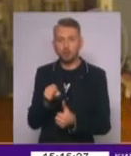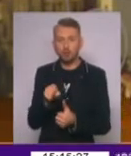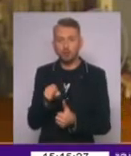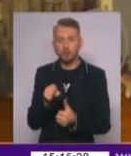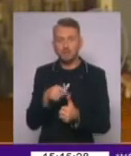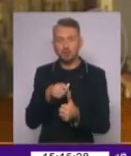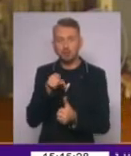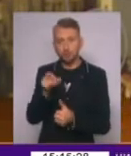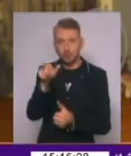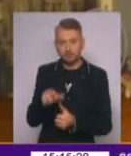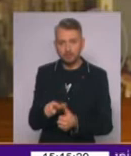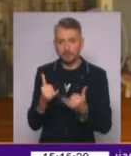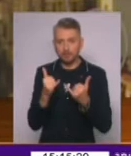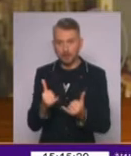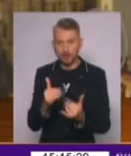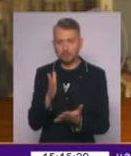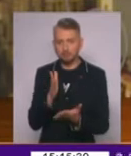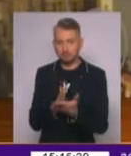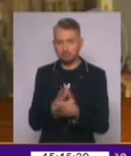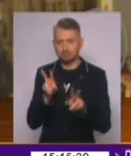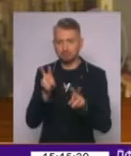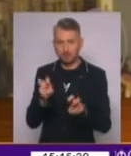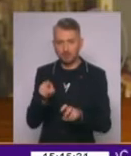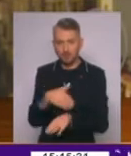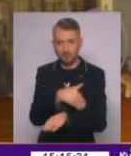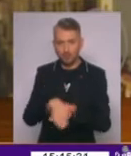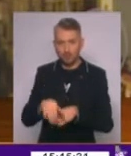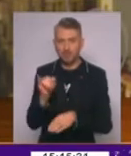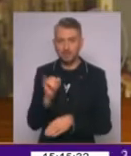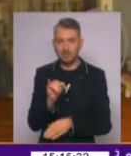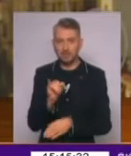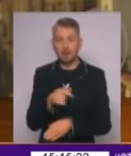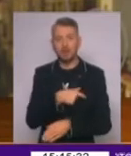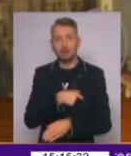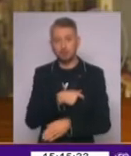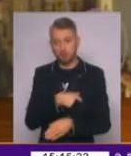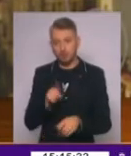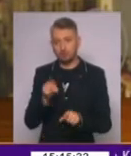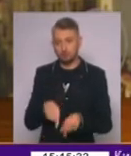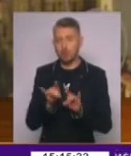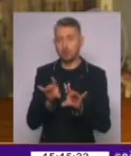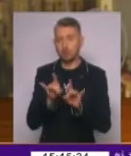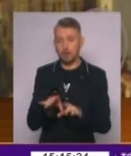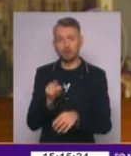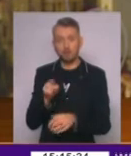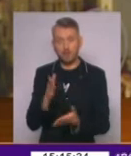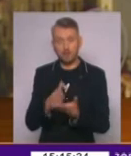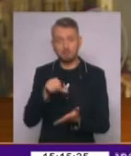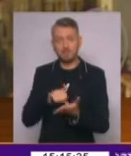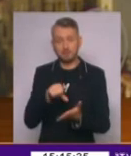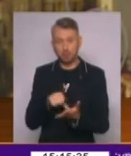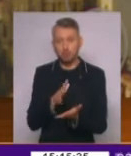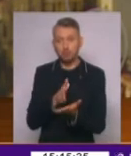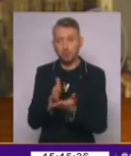імені цієї особистості зараз вже носить ім'я ця вулиця. І депутату так само розкажемо, тому що, власне, він є представником